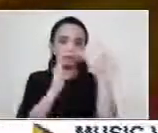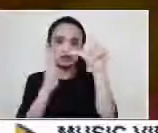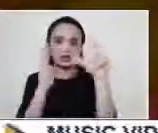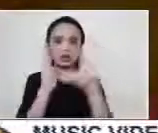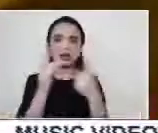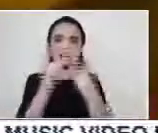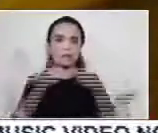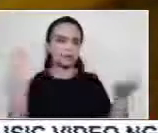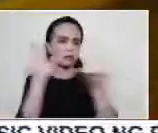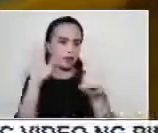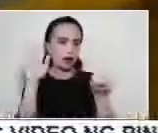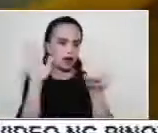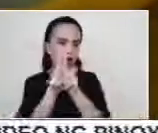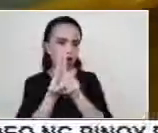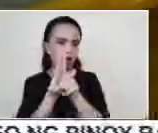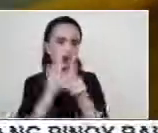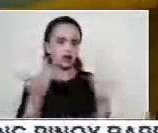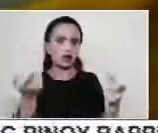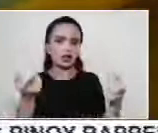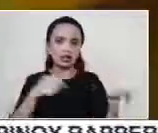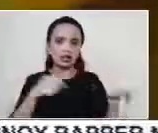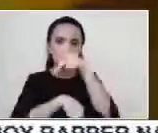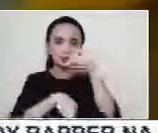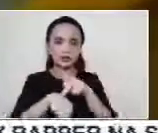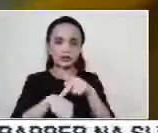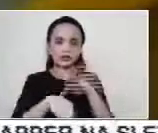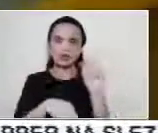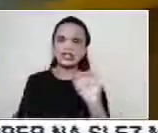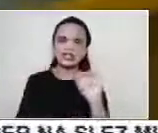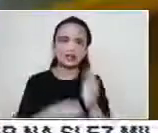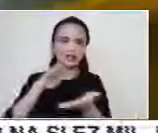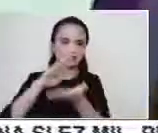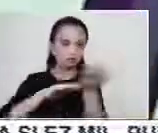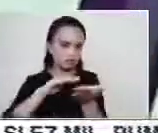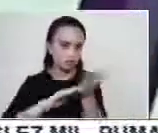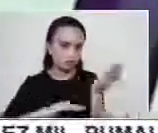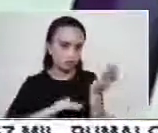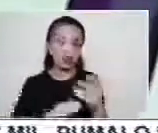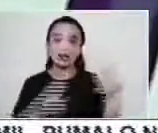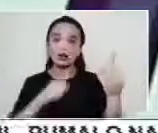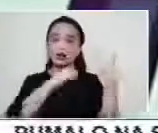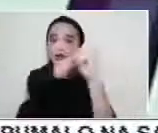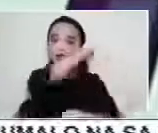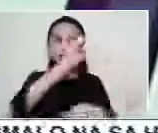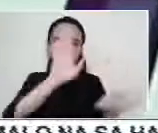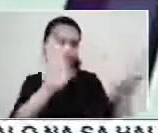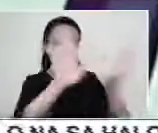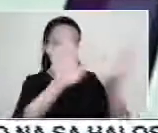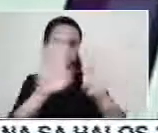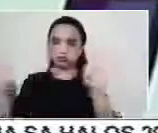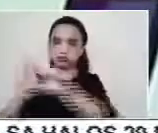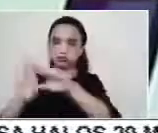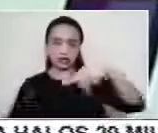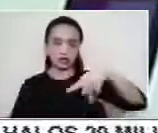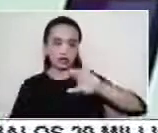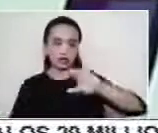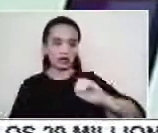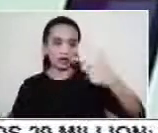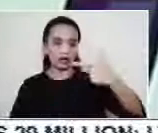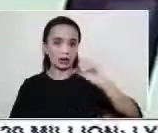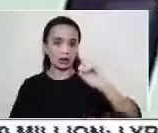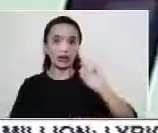kay House Minority Leader Joseph Carapps Paduano, no ang boto niya dahil ang substitute bill daw ay hindi